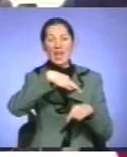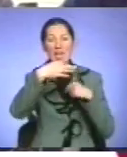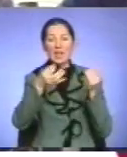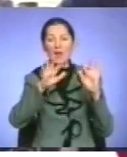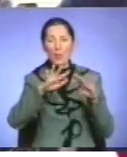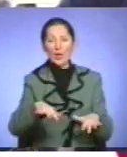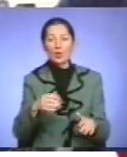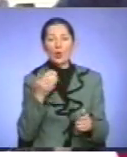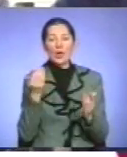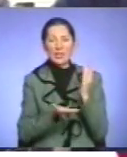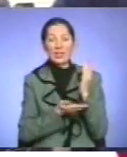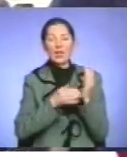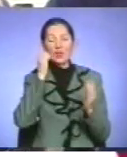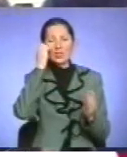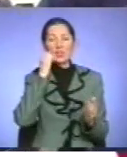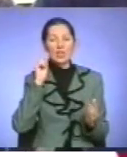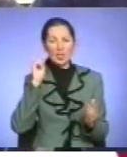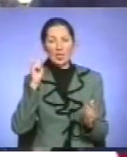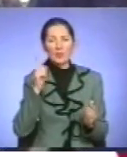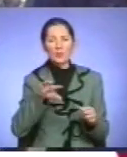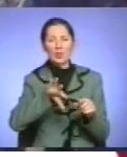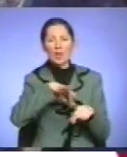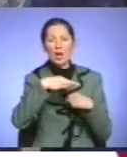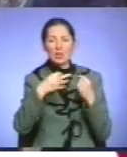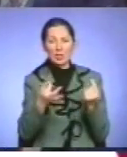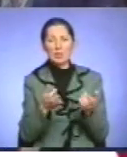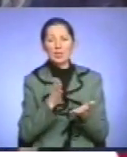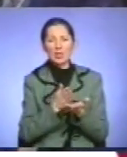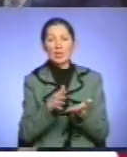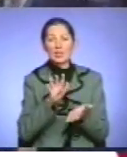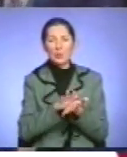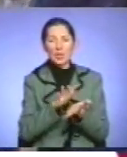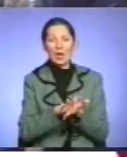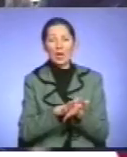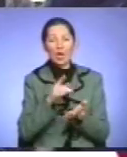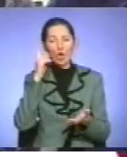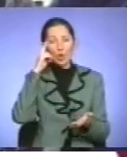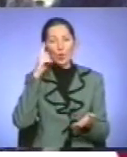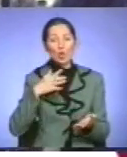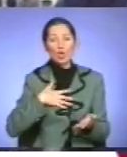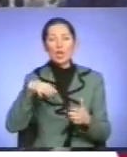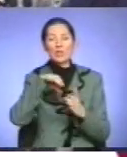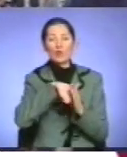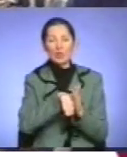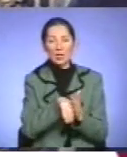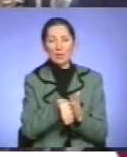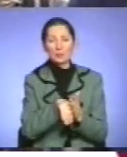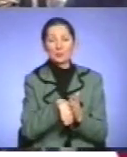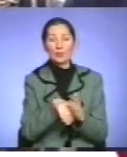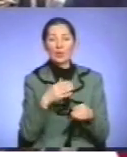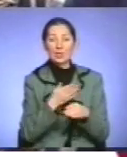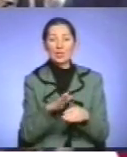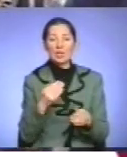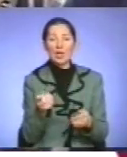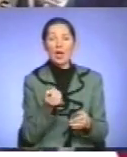віковічні і старі, листя, сміття, і я думаю, що наш вклад, частинка